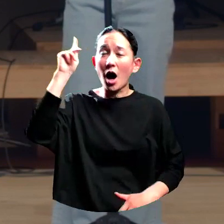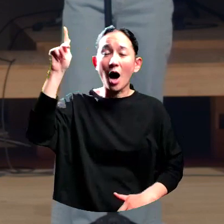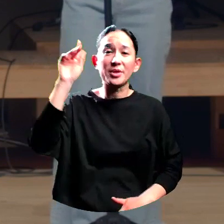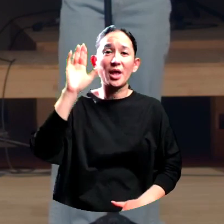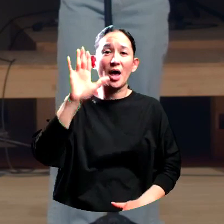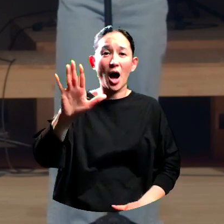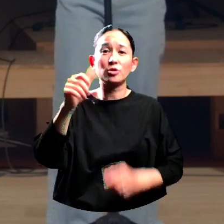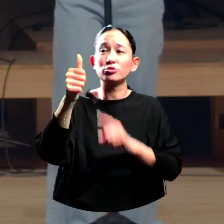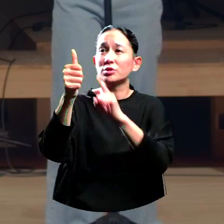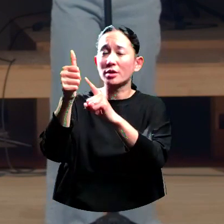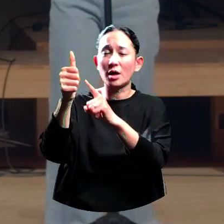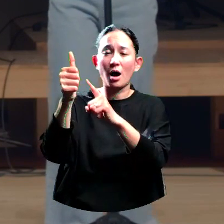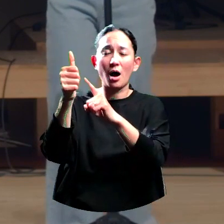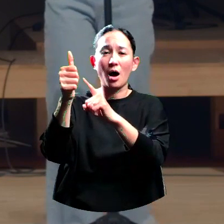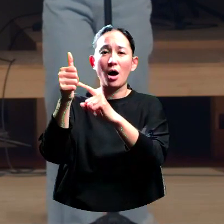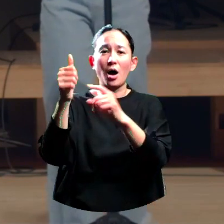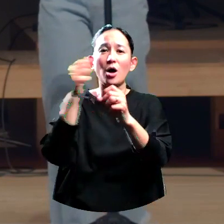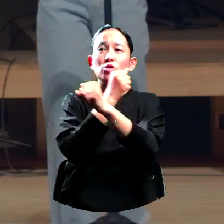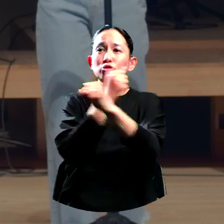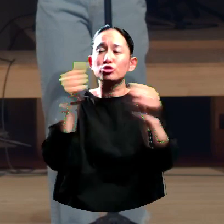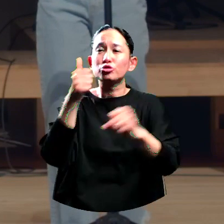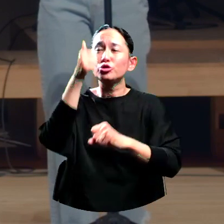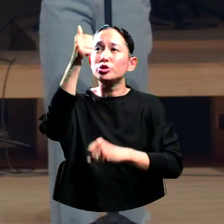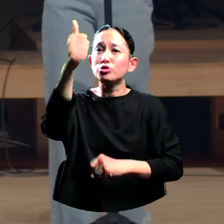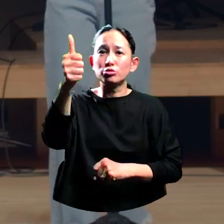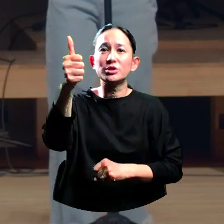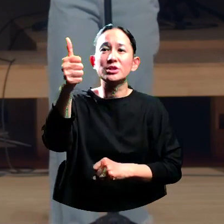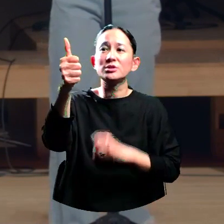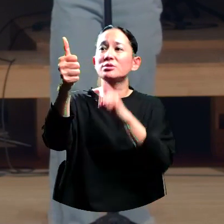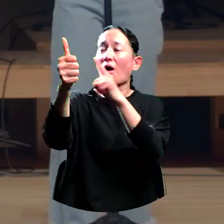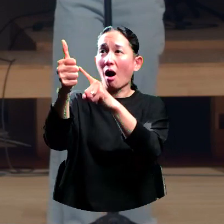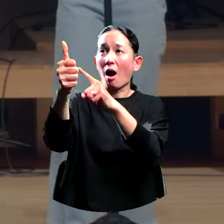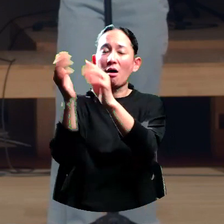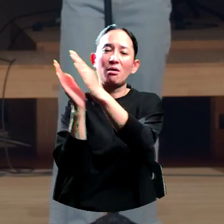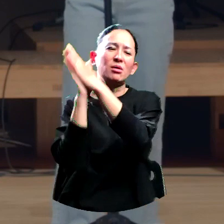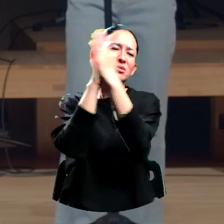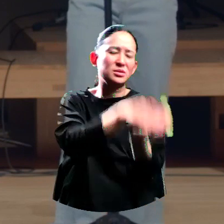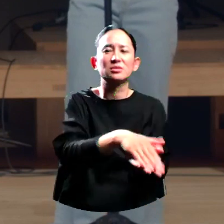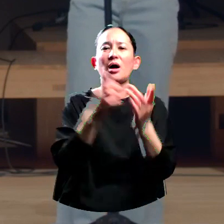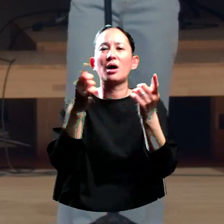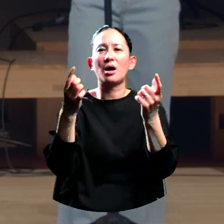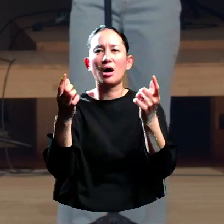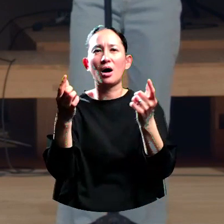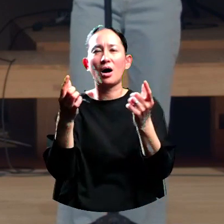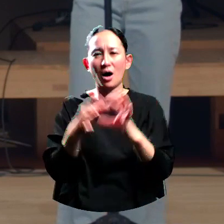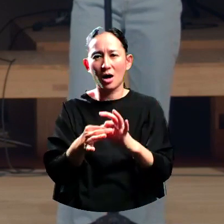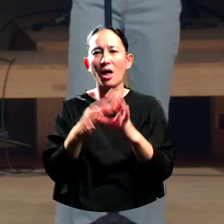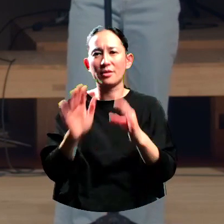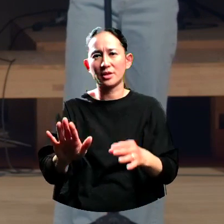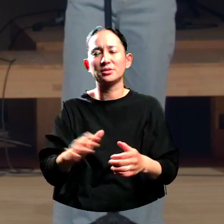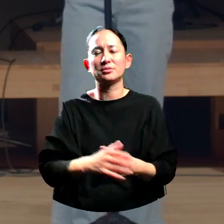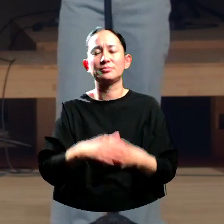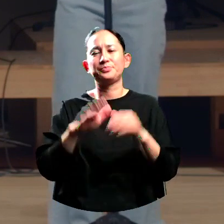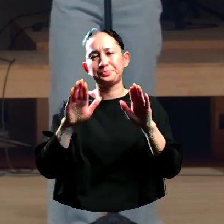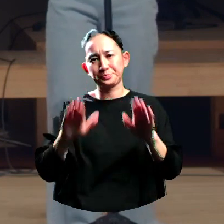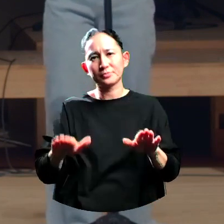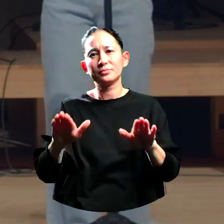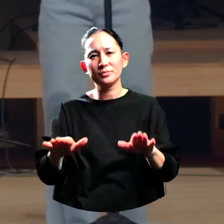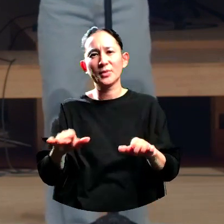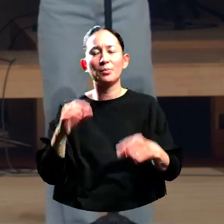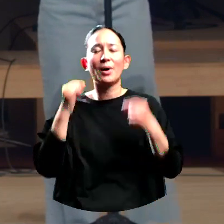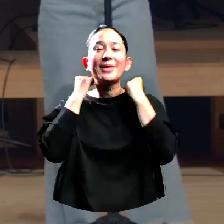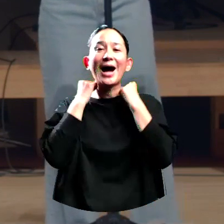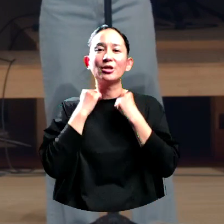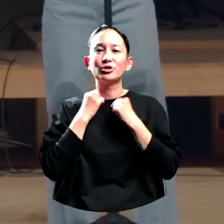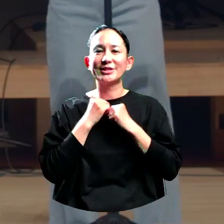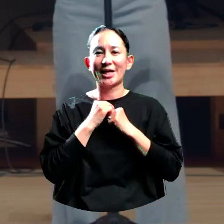方が死んだんだから。 Because God Himself,The Savior has died. 今はアクセサリーと